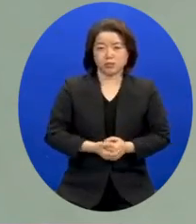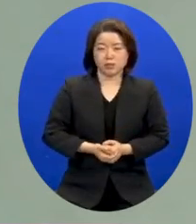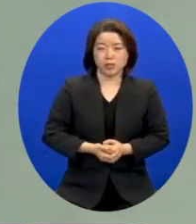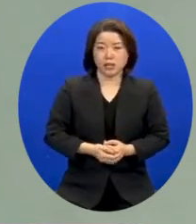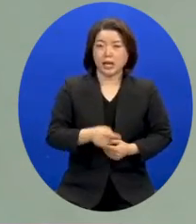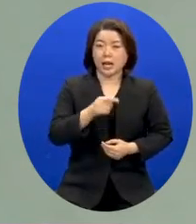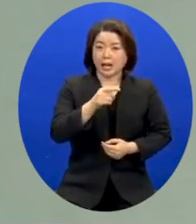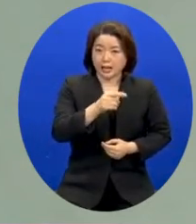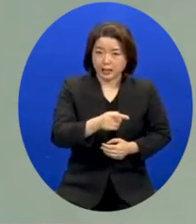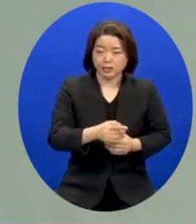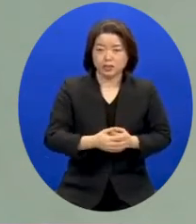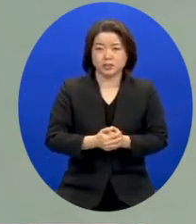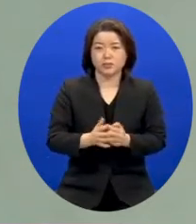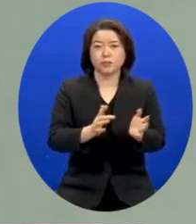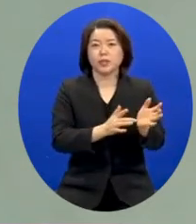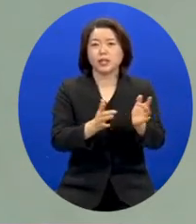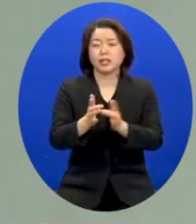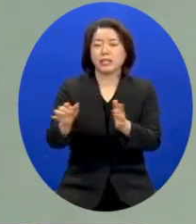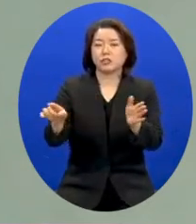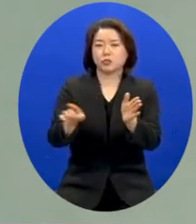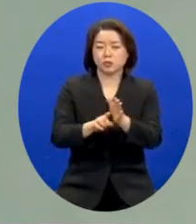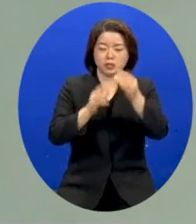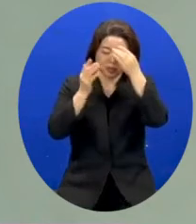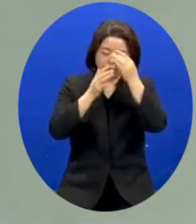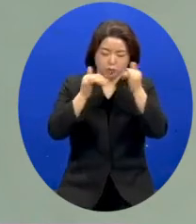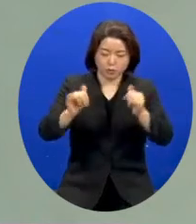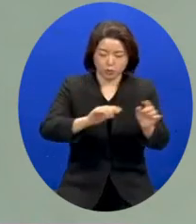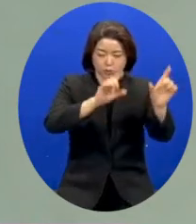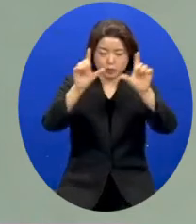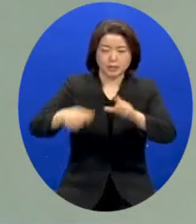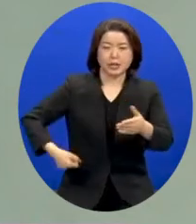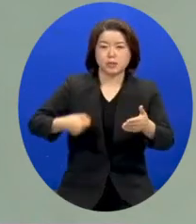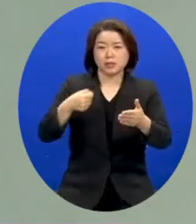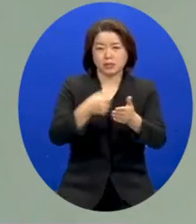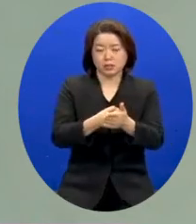이것이 예수 믿는 성도의 삶을 결정하는